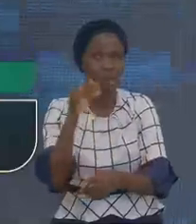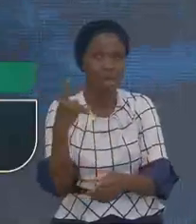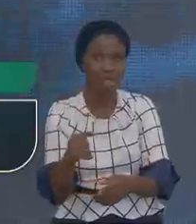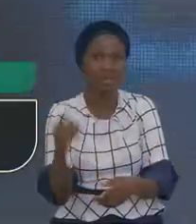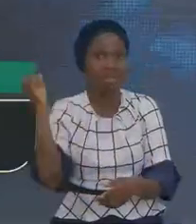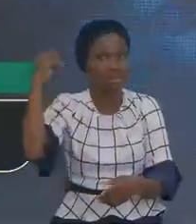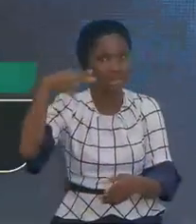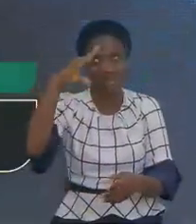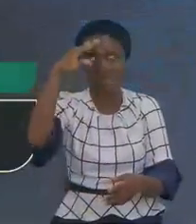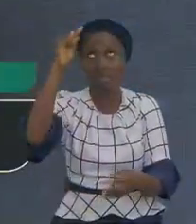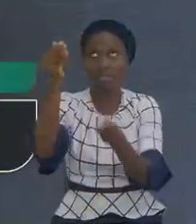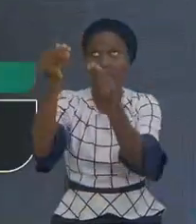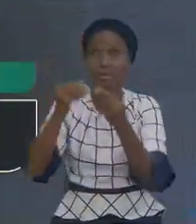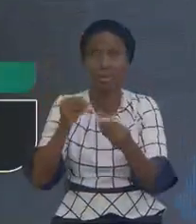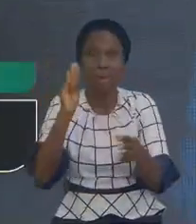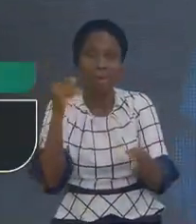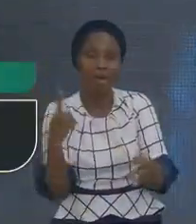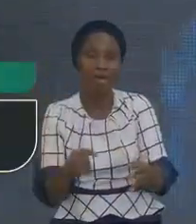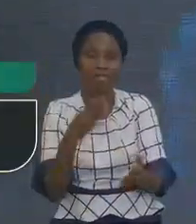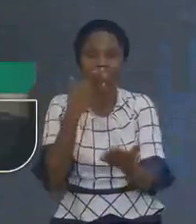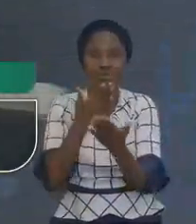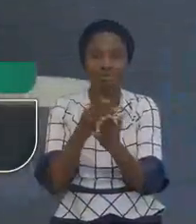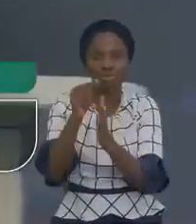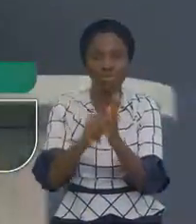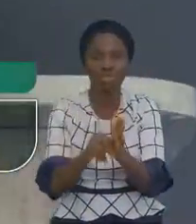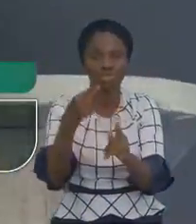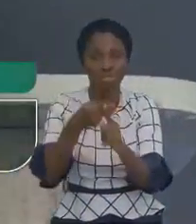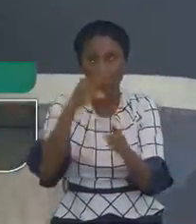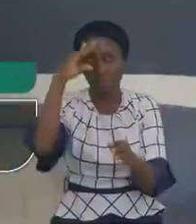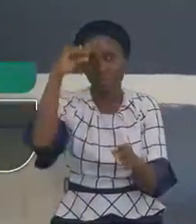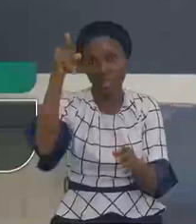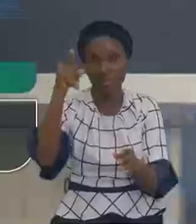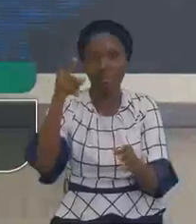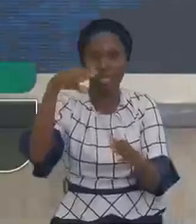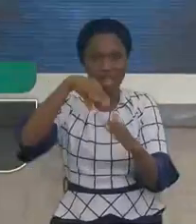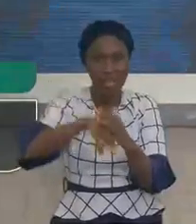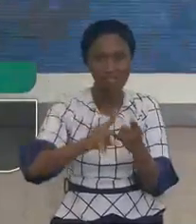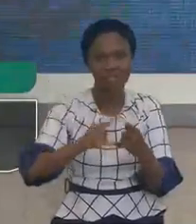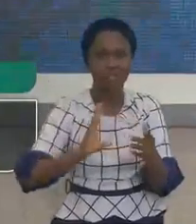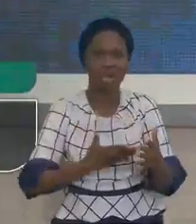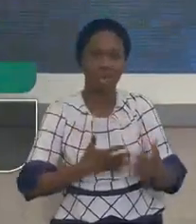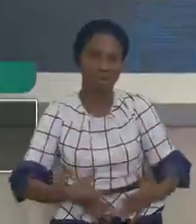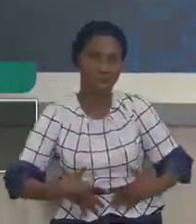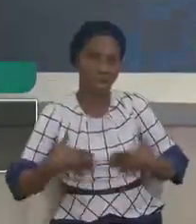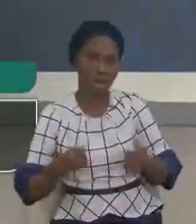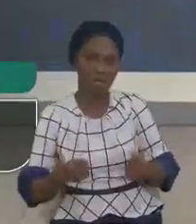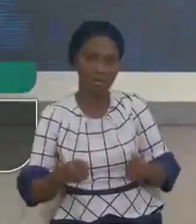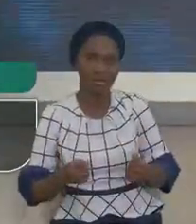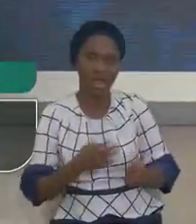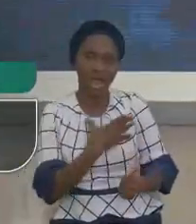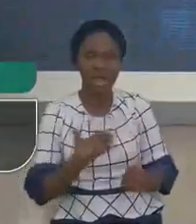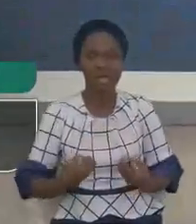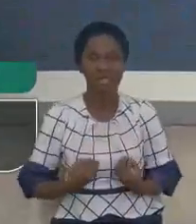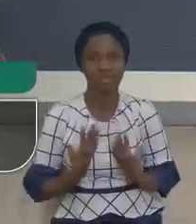vie, qui entre dans nos vies, qui inspire notre vie, et nous